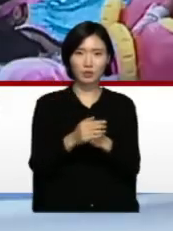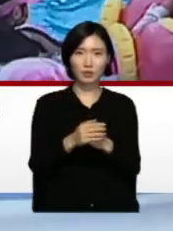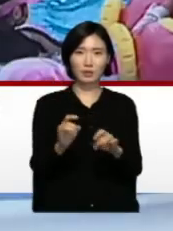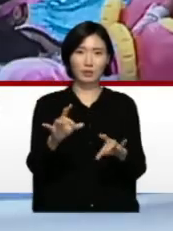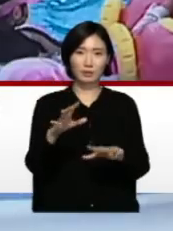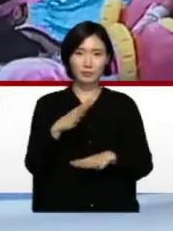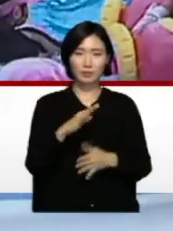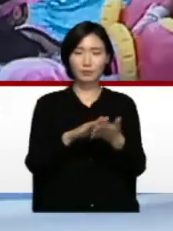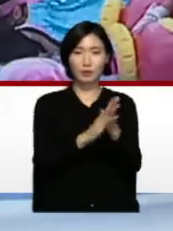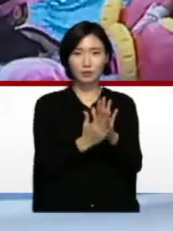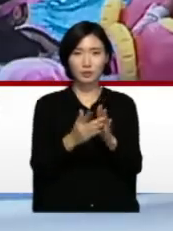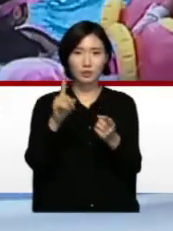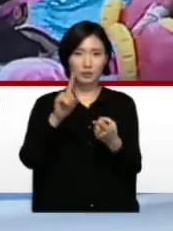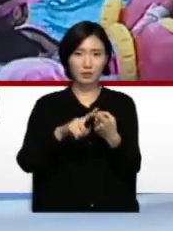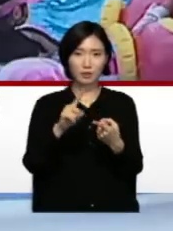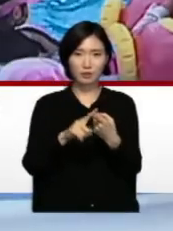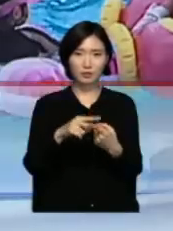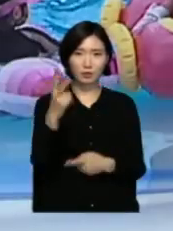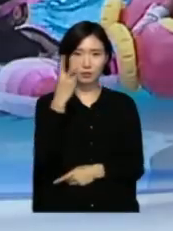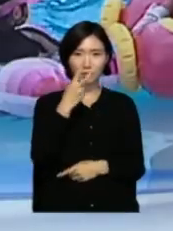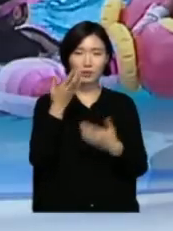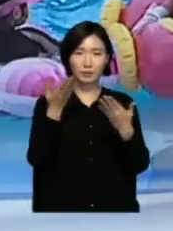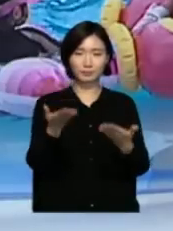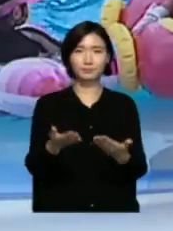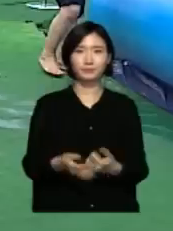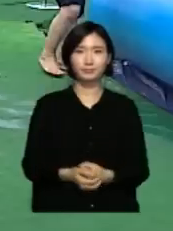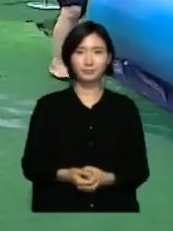깜짝 변신, 현장에서 박용 기자가 전해드립니다.